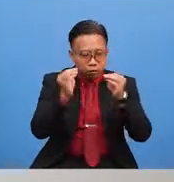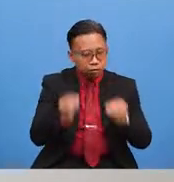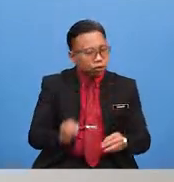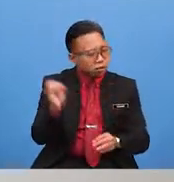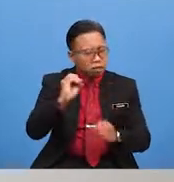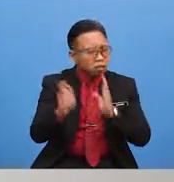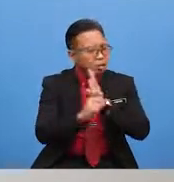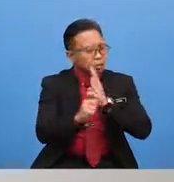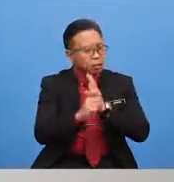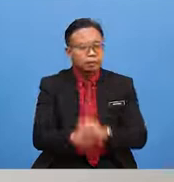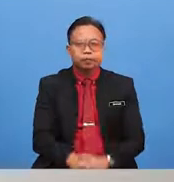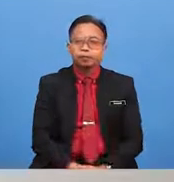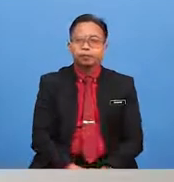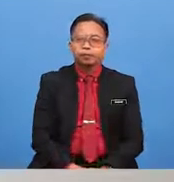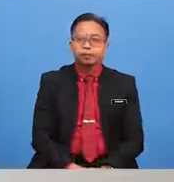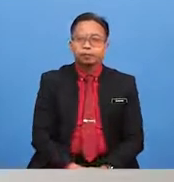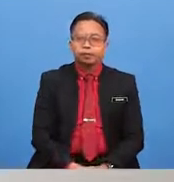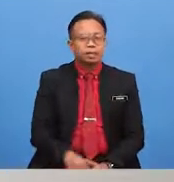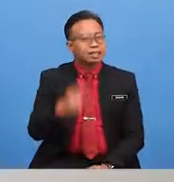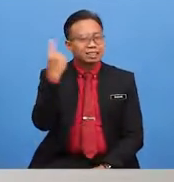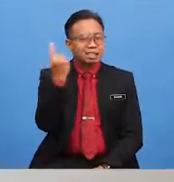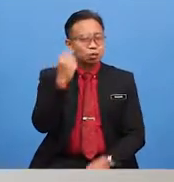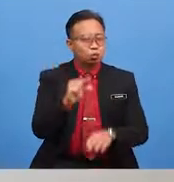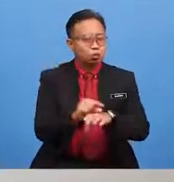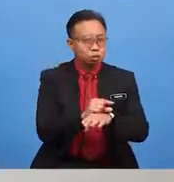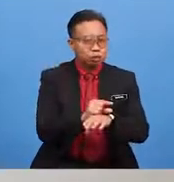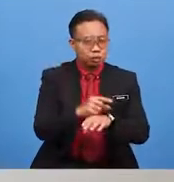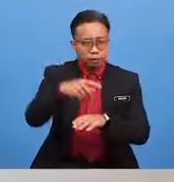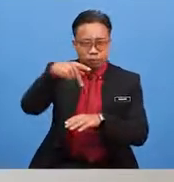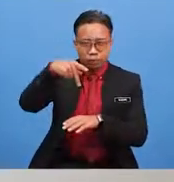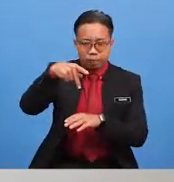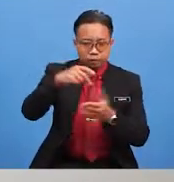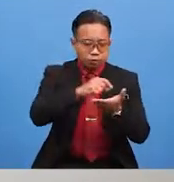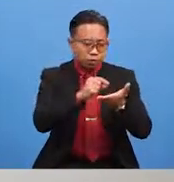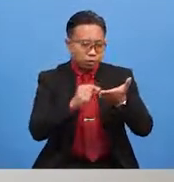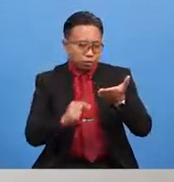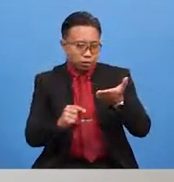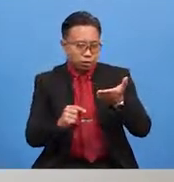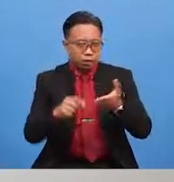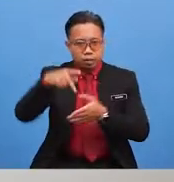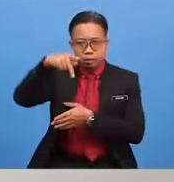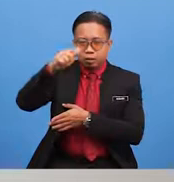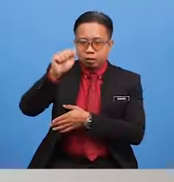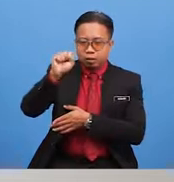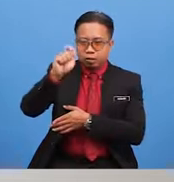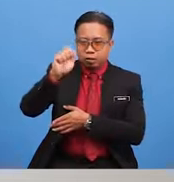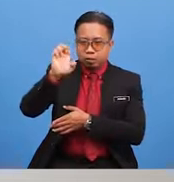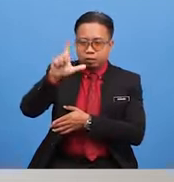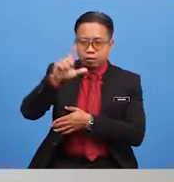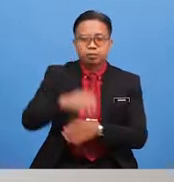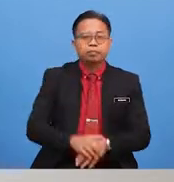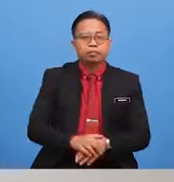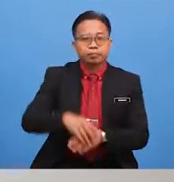tambah. Media yang sering digunakan ialah pensel, pastel,